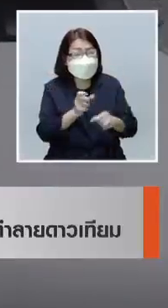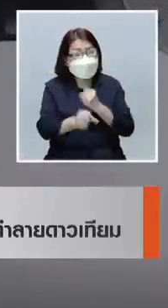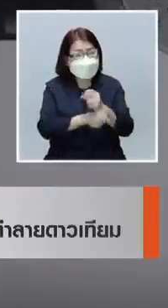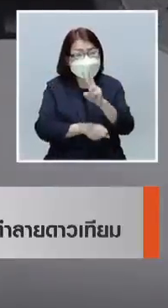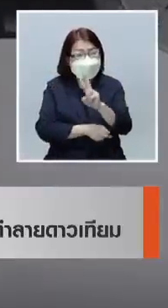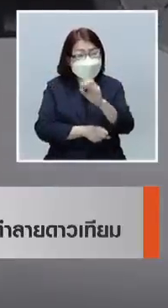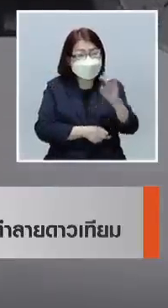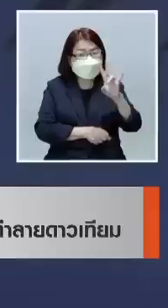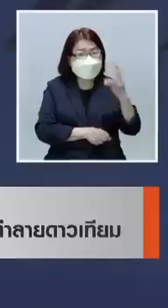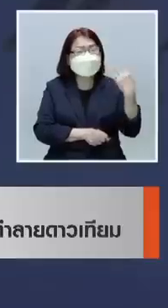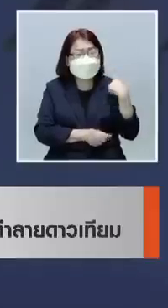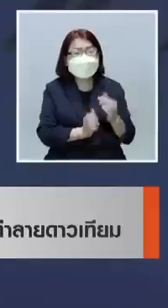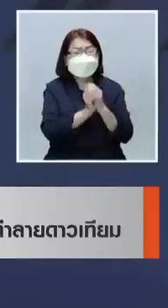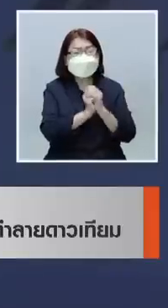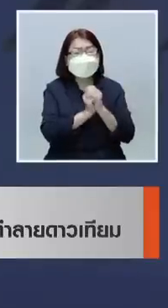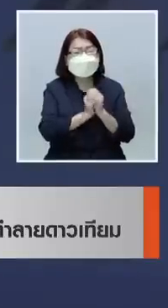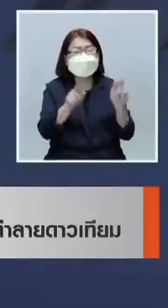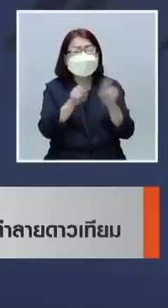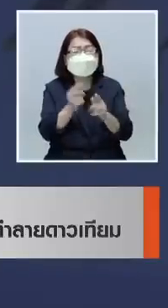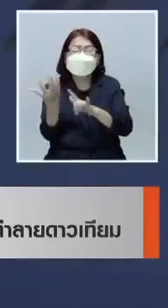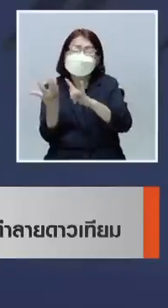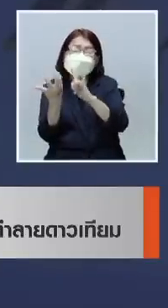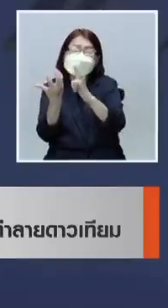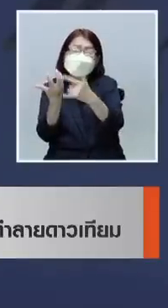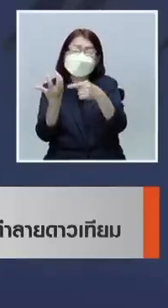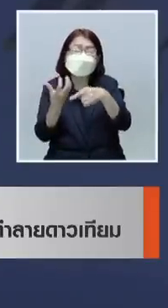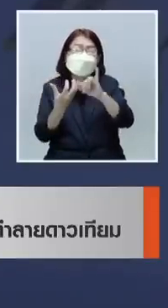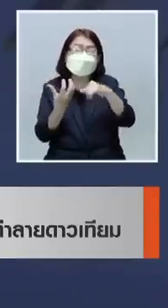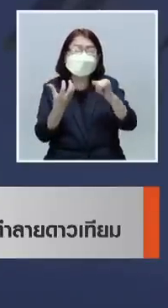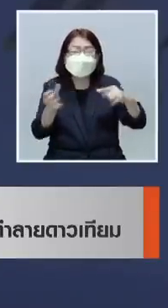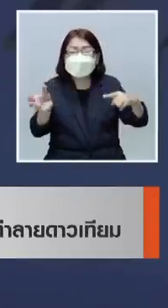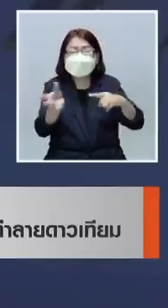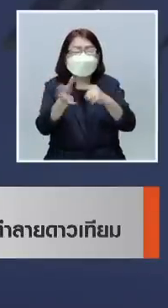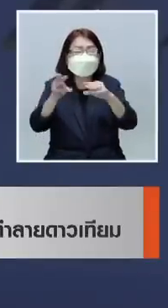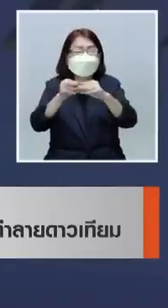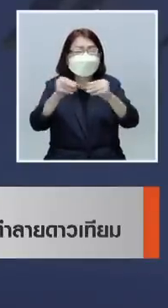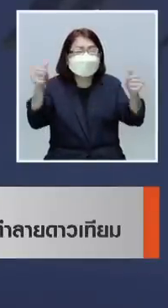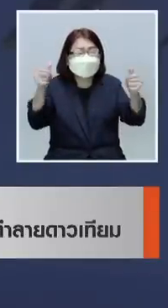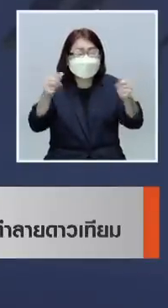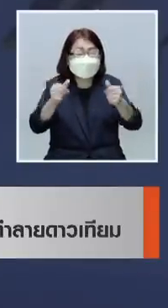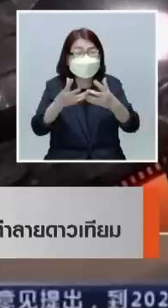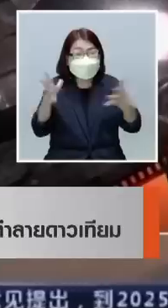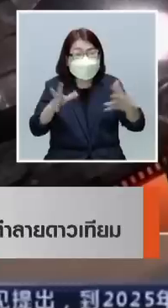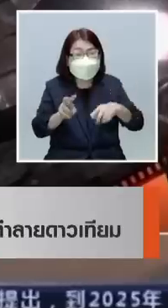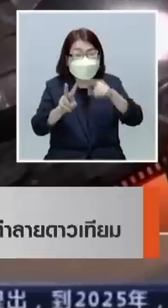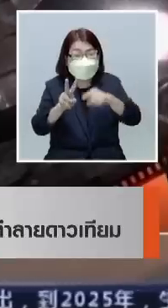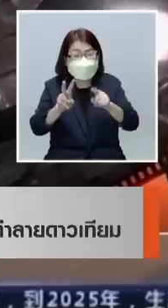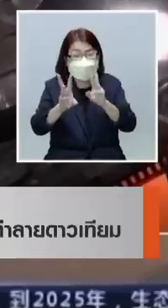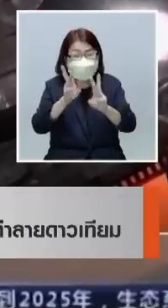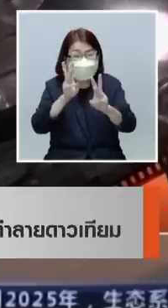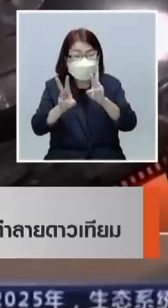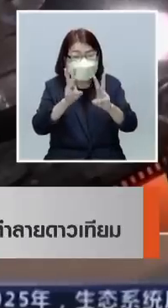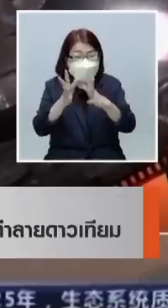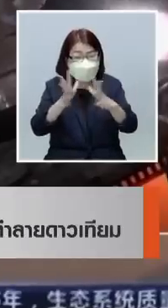บัติการทำลายหนึ่งในดาวเทียมที่ไม่ใช้งานแล้วก็ทำให้เกิดขยะอวกาศมากกว่า 2,000 ชิ้นแล้วก็เป็นอันตรายต่อปฏิบัติการสำรวจอวกาศ